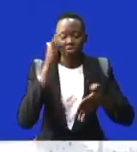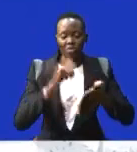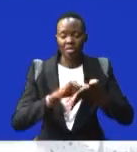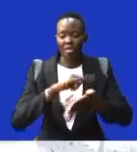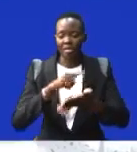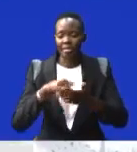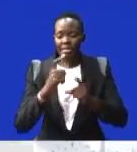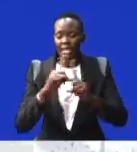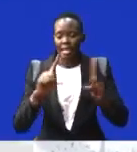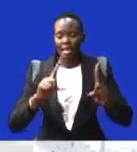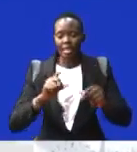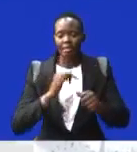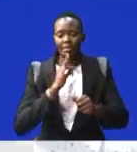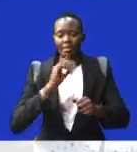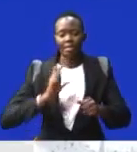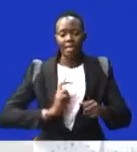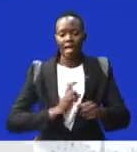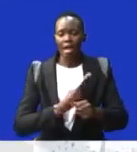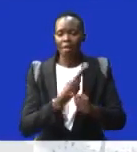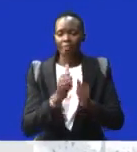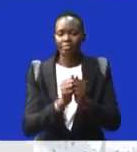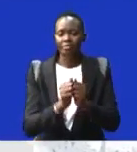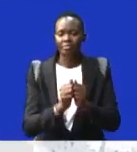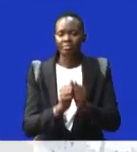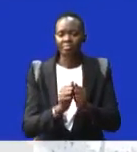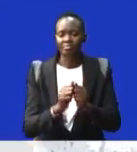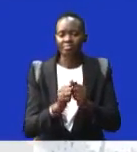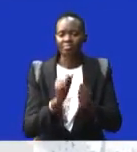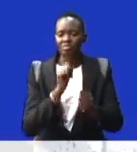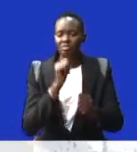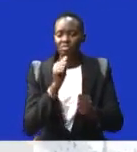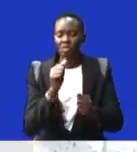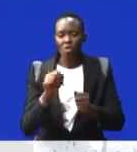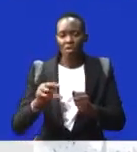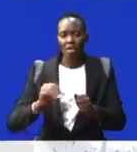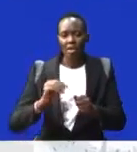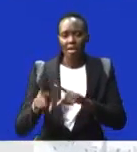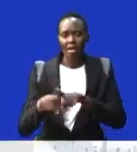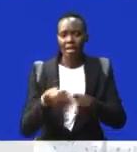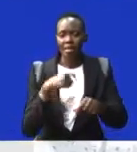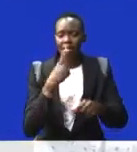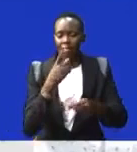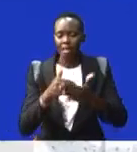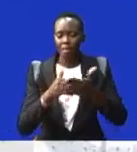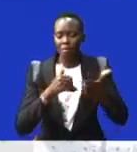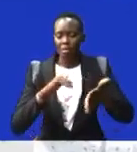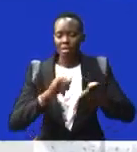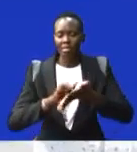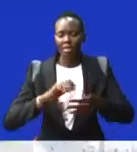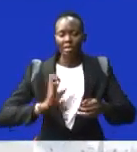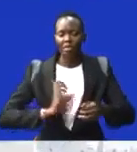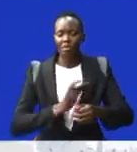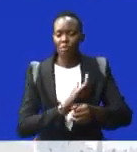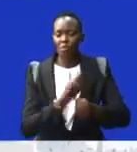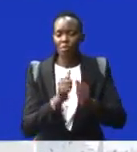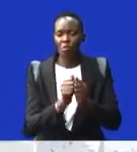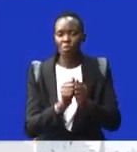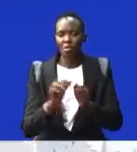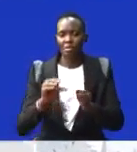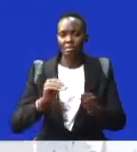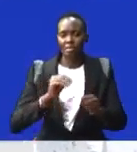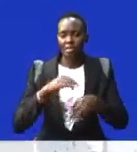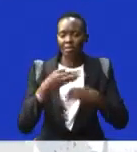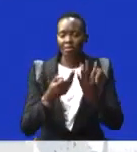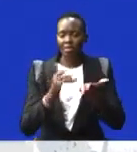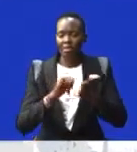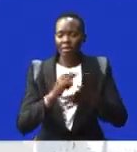huu ni ya Waislamu. Hatuja nyang'anya kama vile baadhi ya watu wanavyosema ya kuwa Waislamu wananyang'anya uwanja, bali